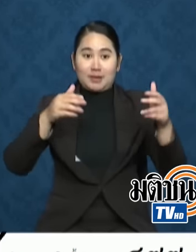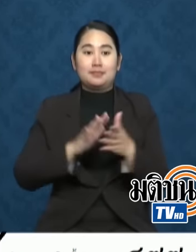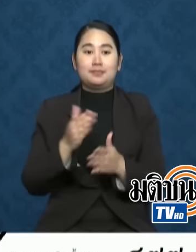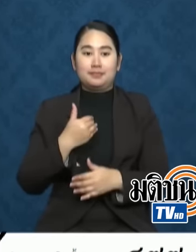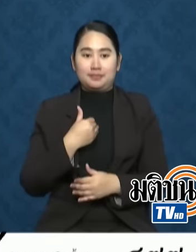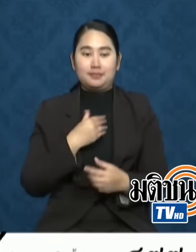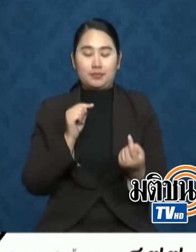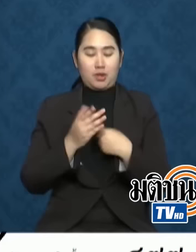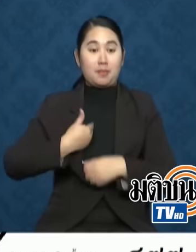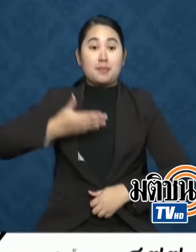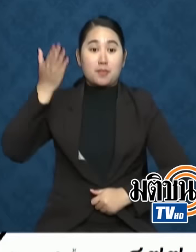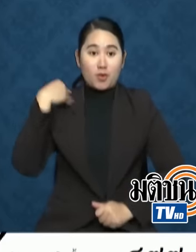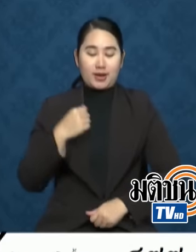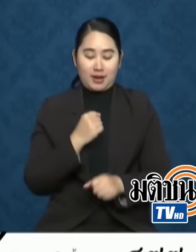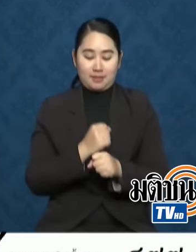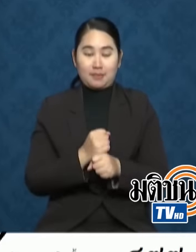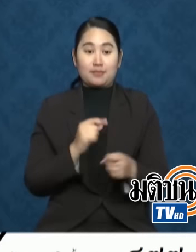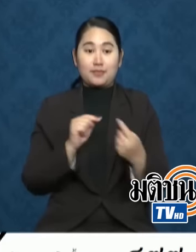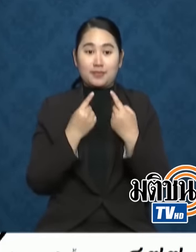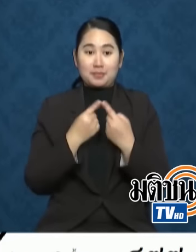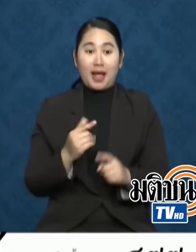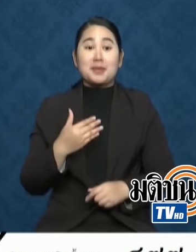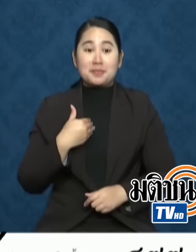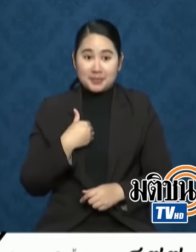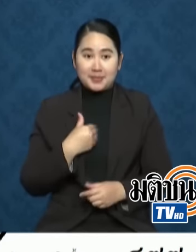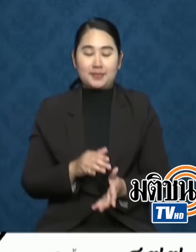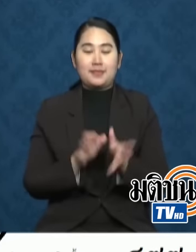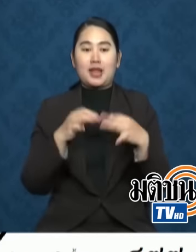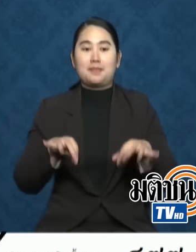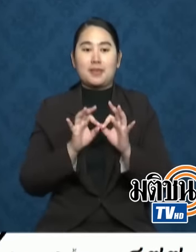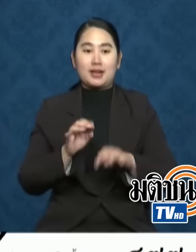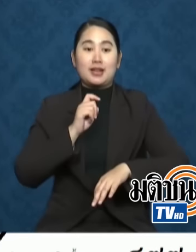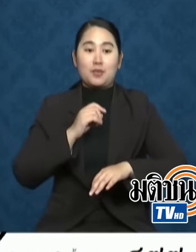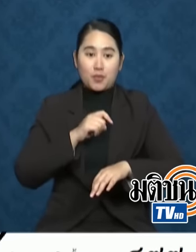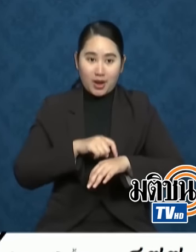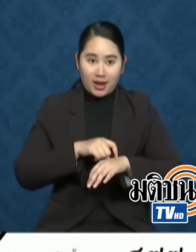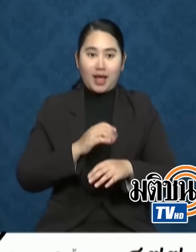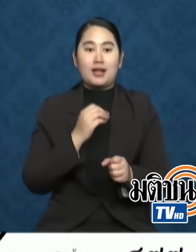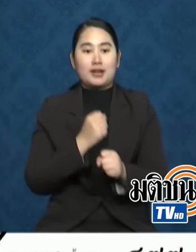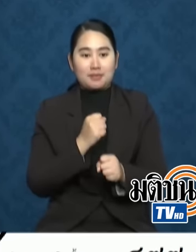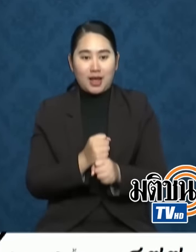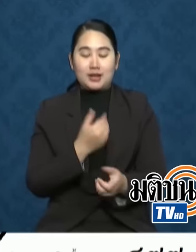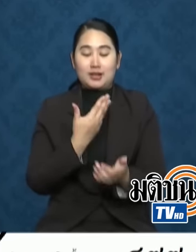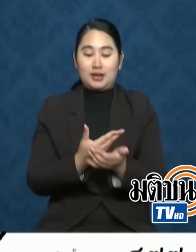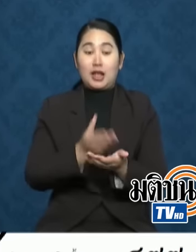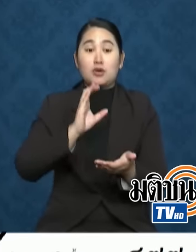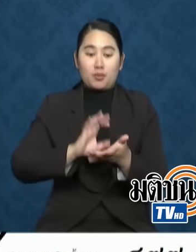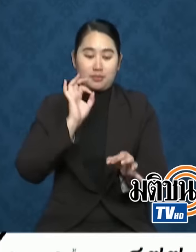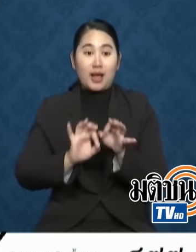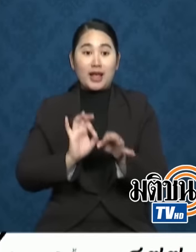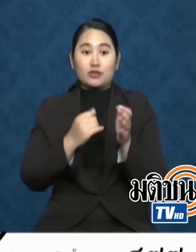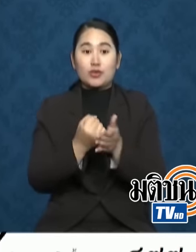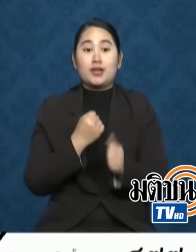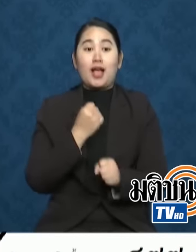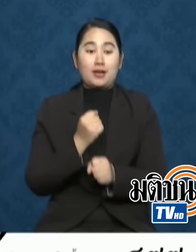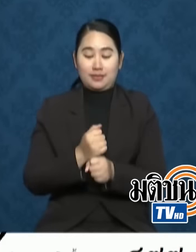จะทำได้ข้อมูลในอดีตเลยไม่ได้ตรงจุดมากเท่าไหร่เพราะฉะนั้นเพื่อประหยัดเรื่องของงบประมาณและแรงกายของเราด้วยเราใช้เทคโนโลยีตรงนี้